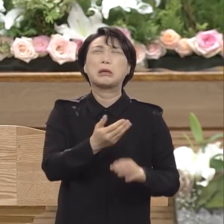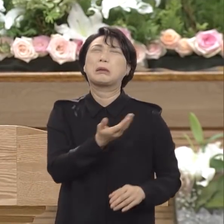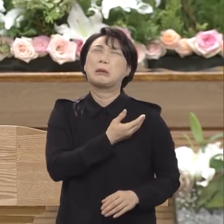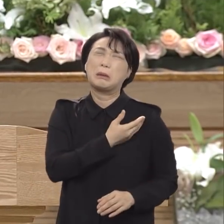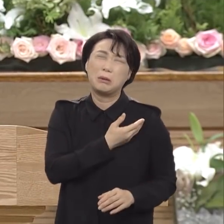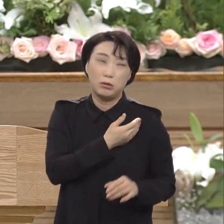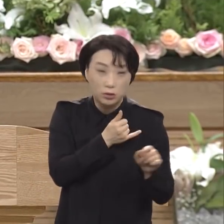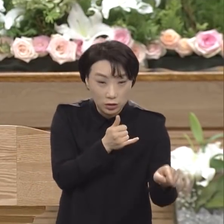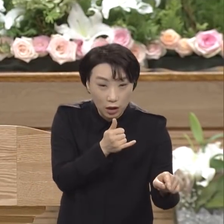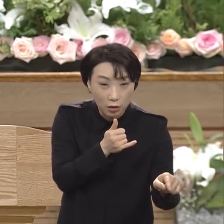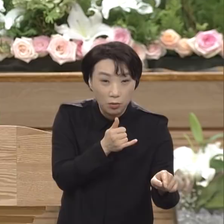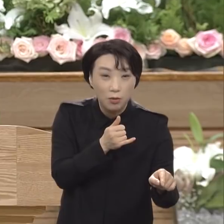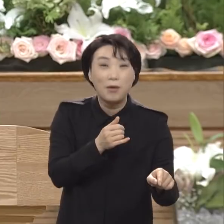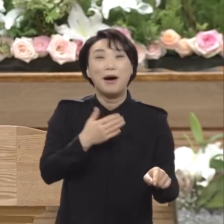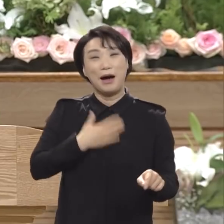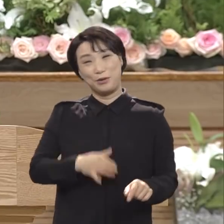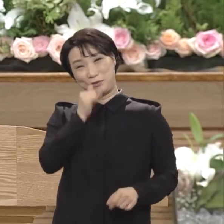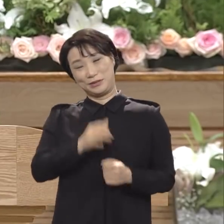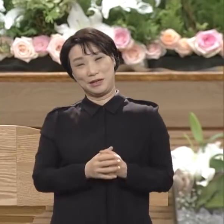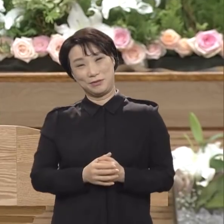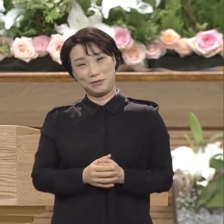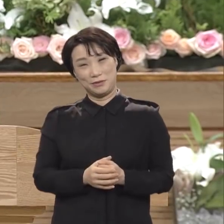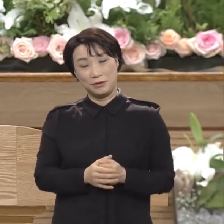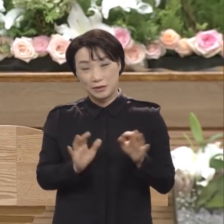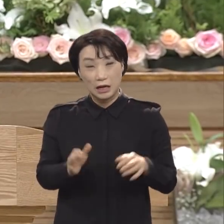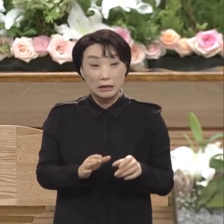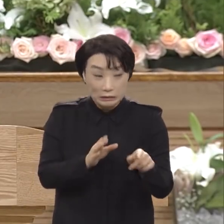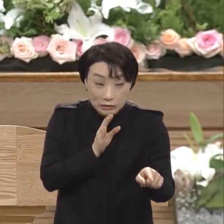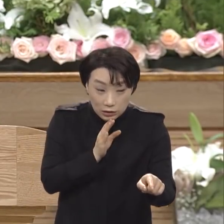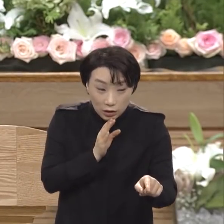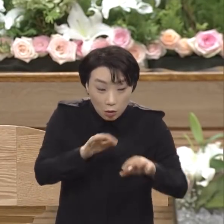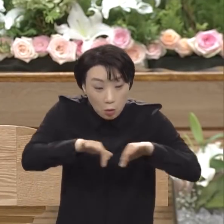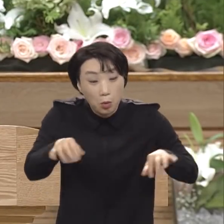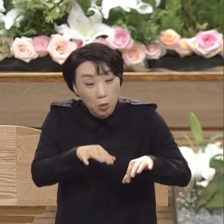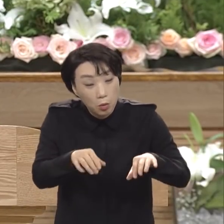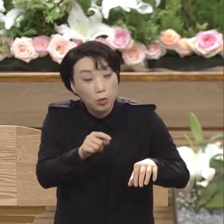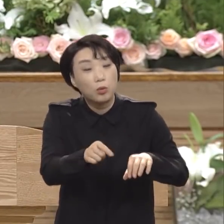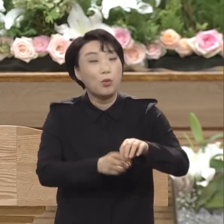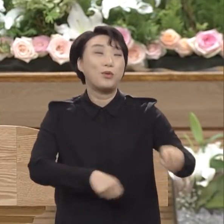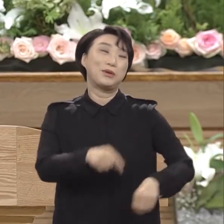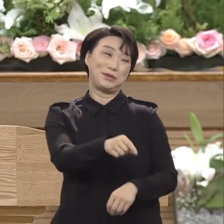이 말이요. 아노니 실상은 네가 부유한 자야.